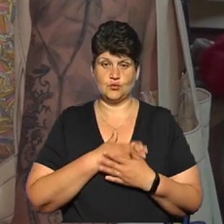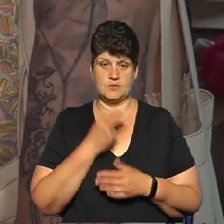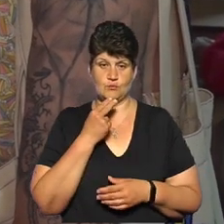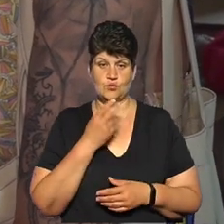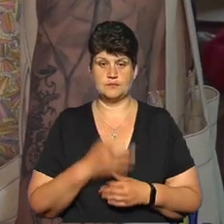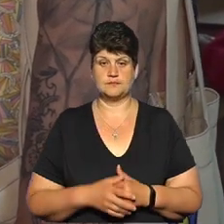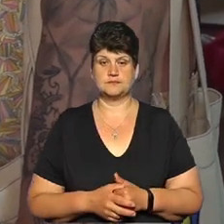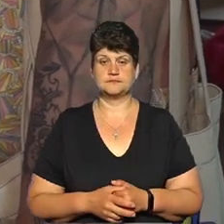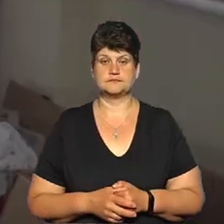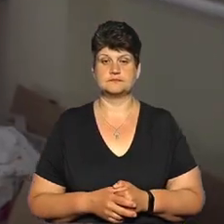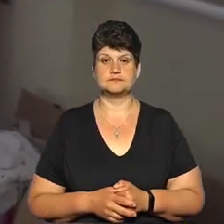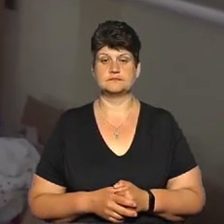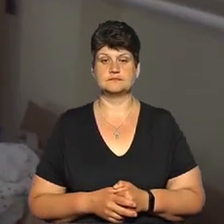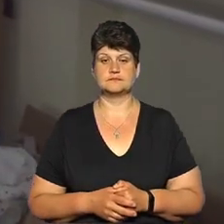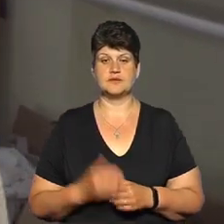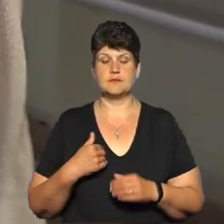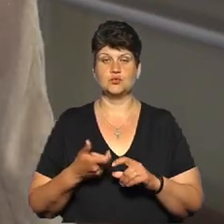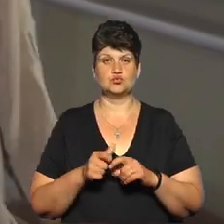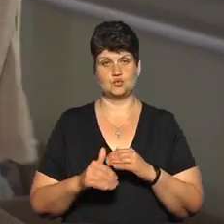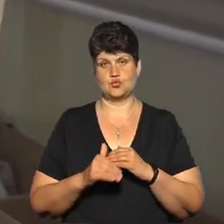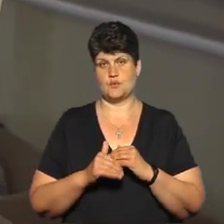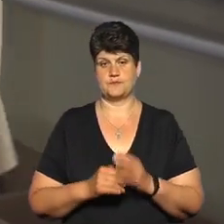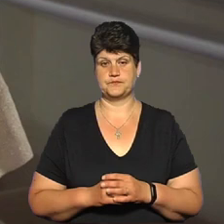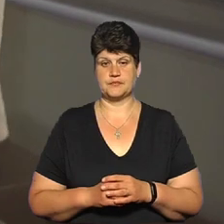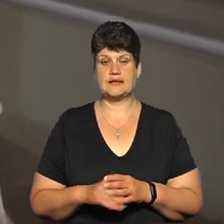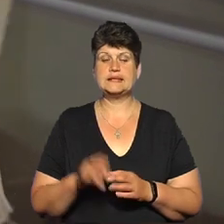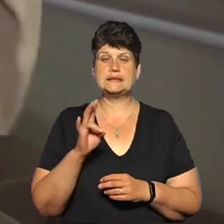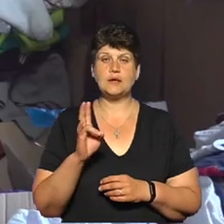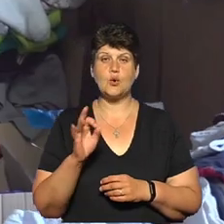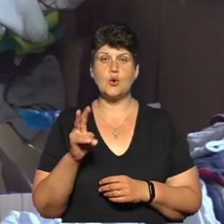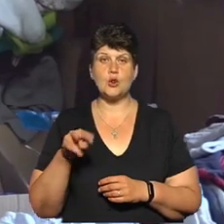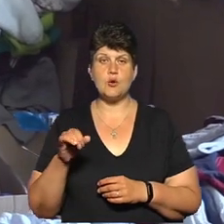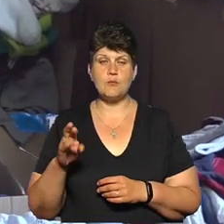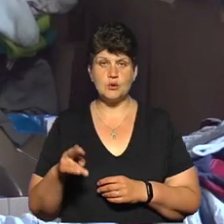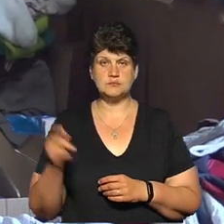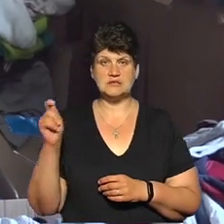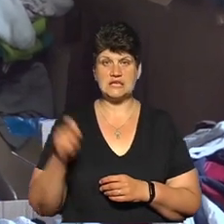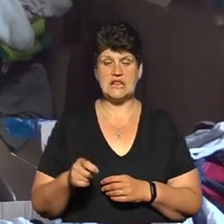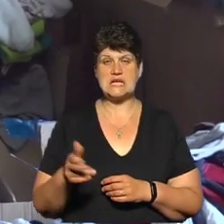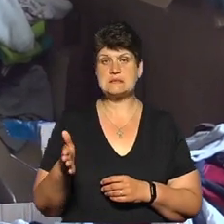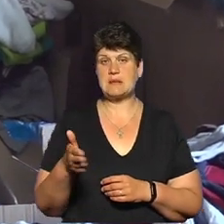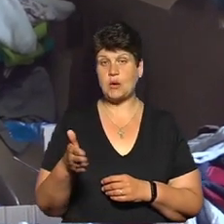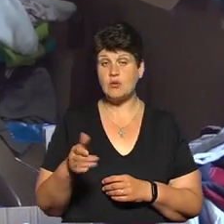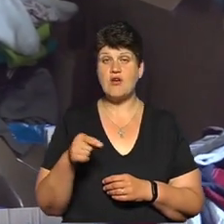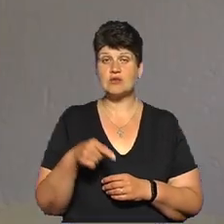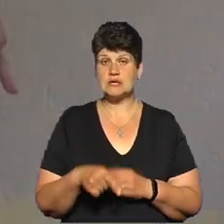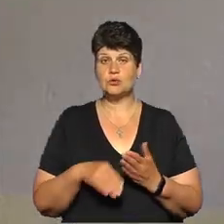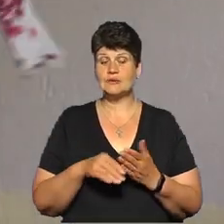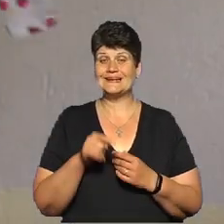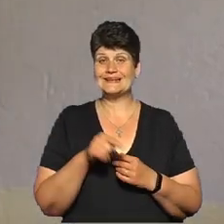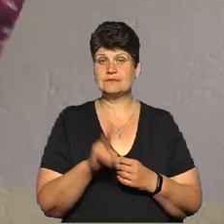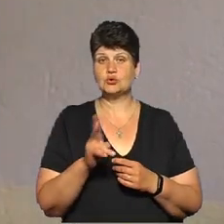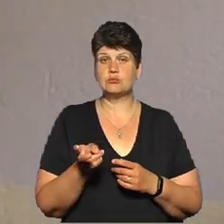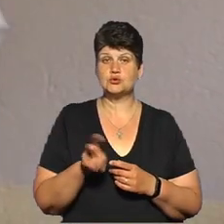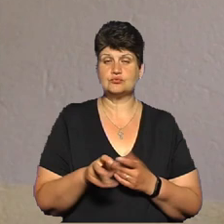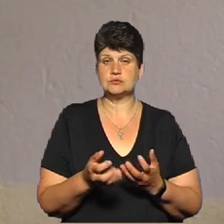Так, нам дуже допомагають. Наталія Коломоєць – переселенка з Маріуполя. Вона допомагає тим, хто прийшов за гуманітарною допомогою,